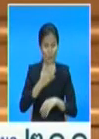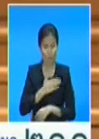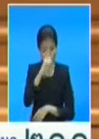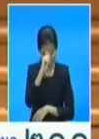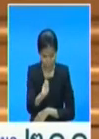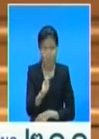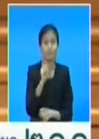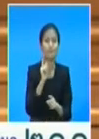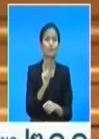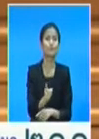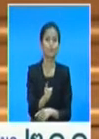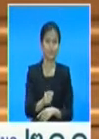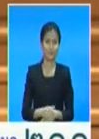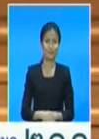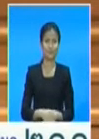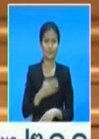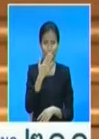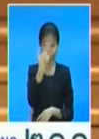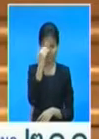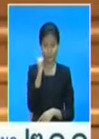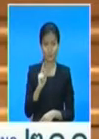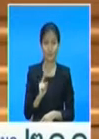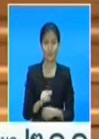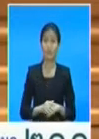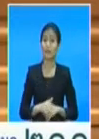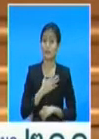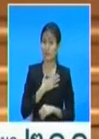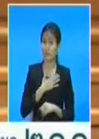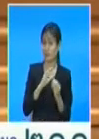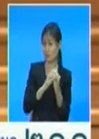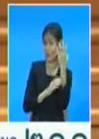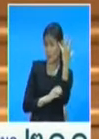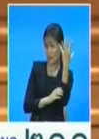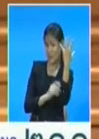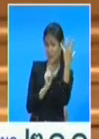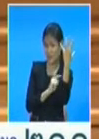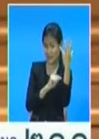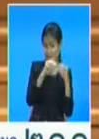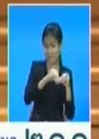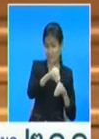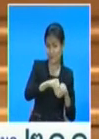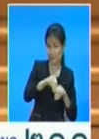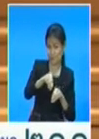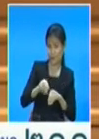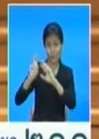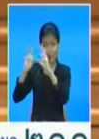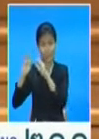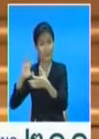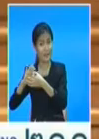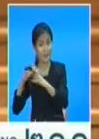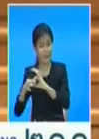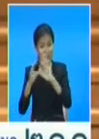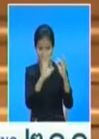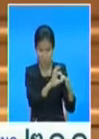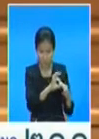ท่านก็ผนวกเรื่องกีฬามาปนกับเรื่องการปลูกต้นไม้ได้อย่างแนบเนียนมากพอดูในแผนแล้วมันจำเป็น